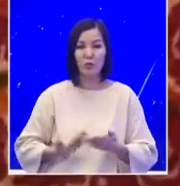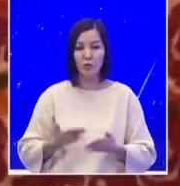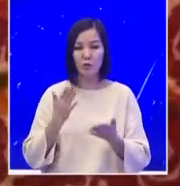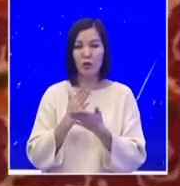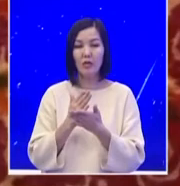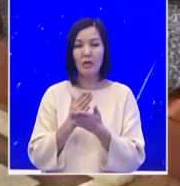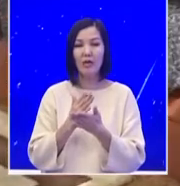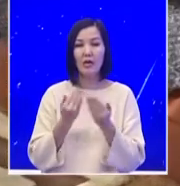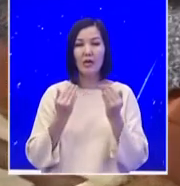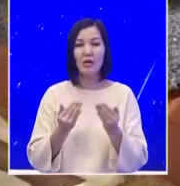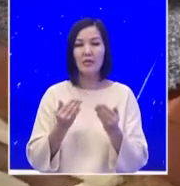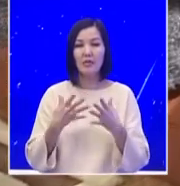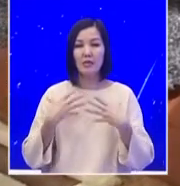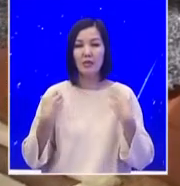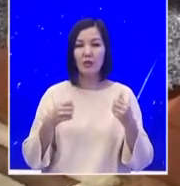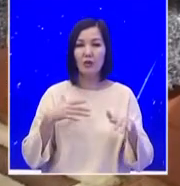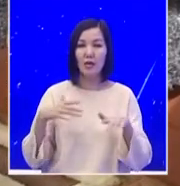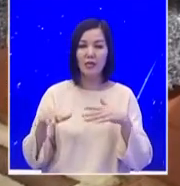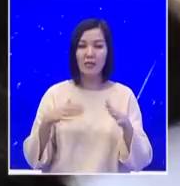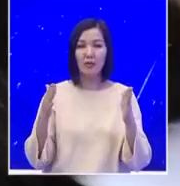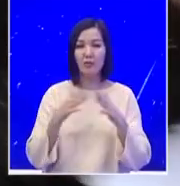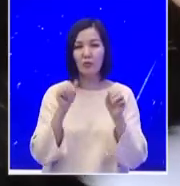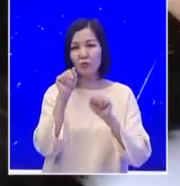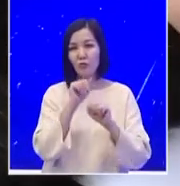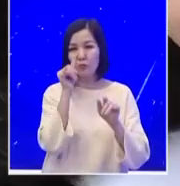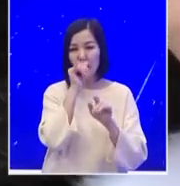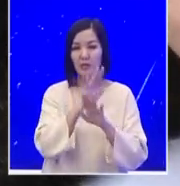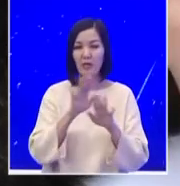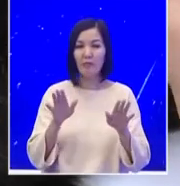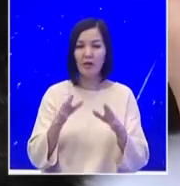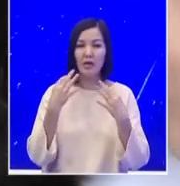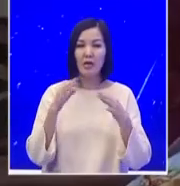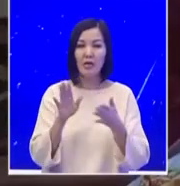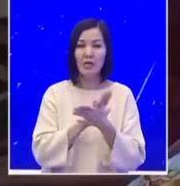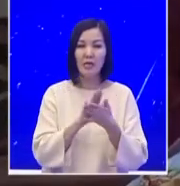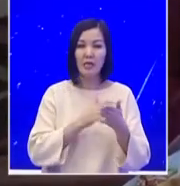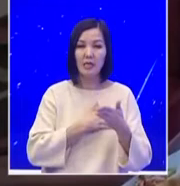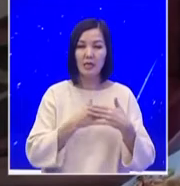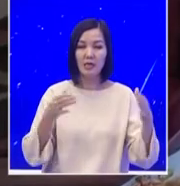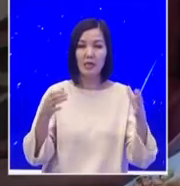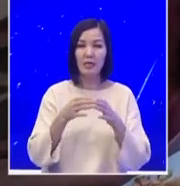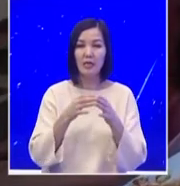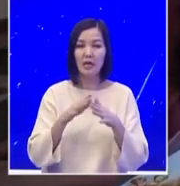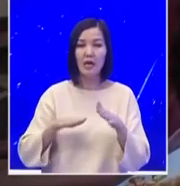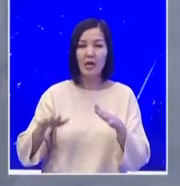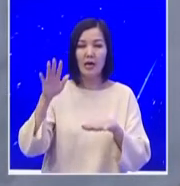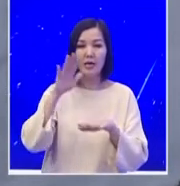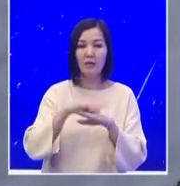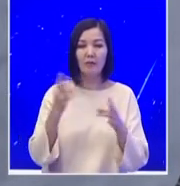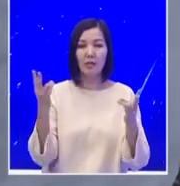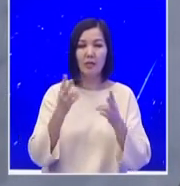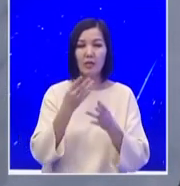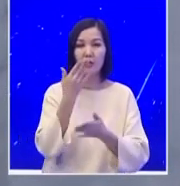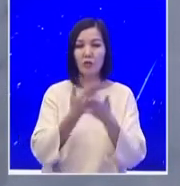кешіп келеді. Қазірде әл-ауқаты кетіп, үй шаруасын өзі істей алмайды. Еріктілерді бастап келген аймақ әкімі де керек жарақтарын